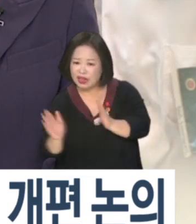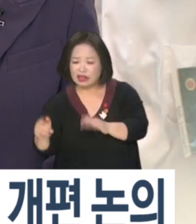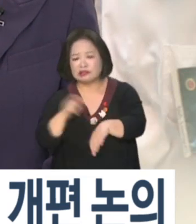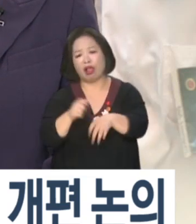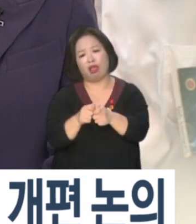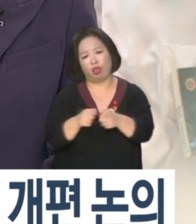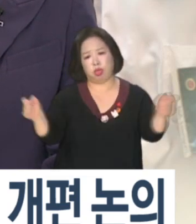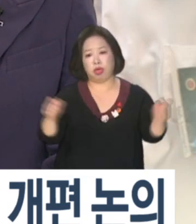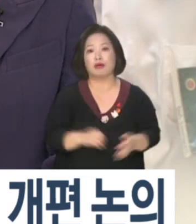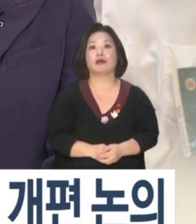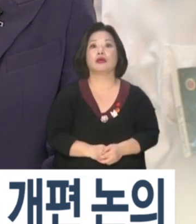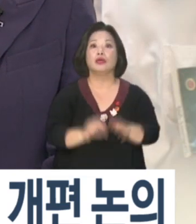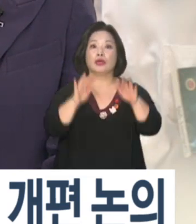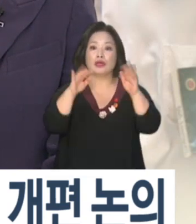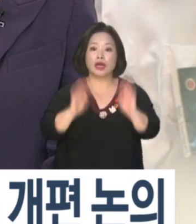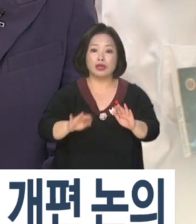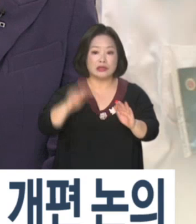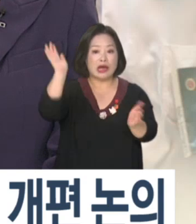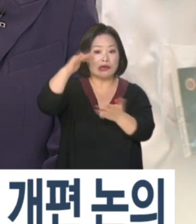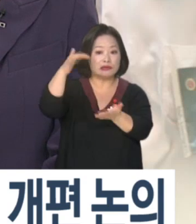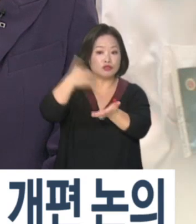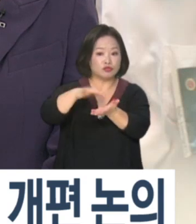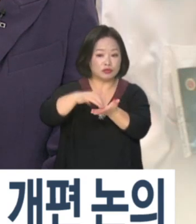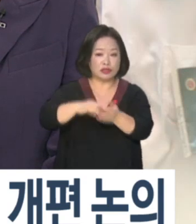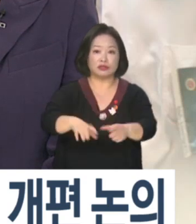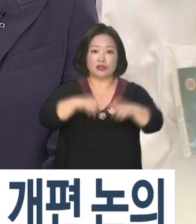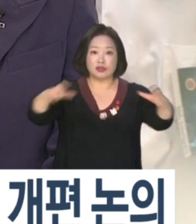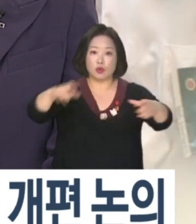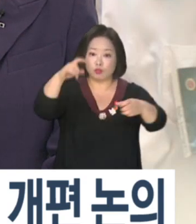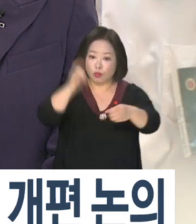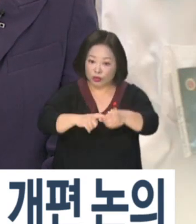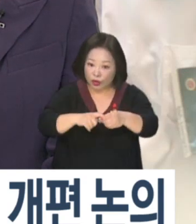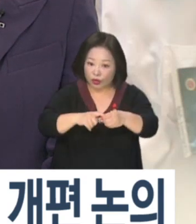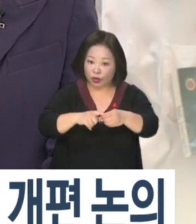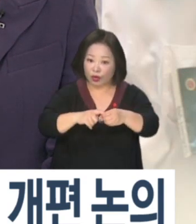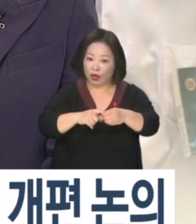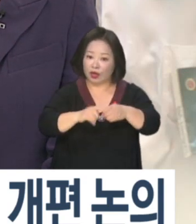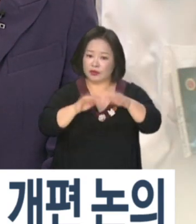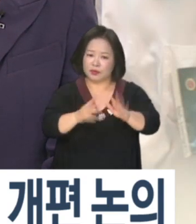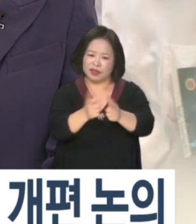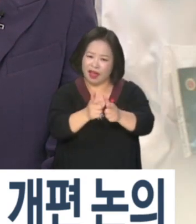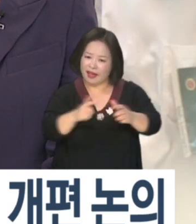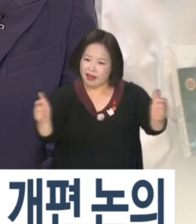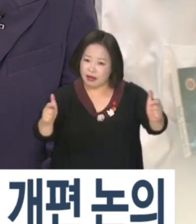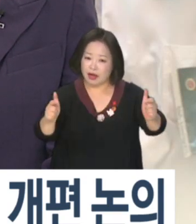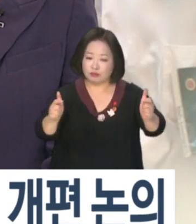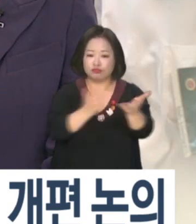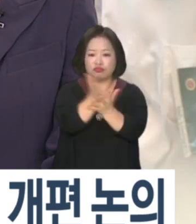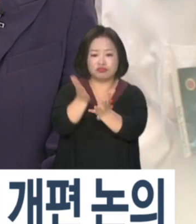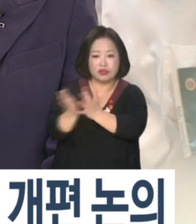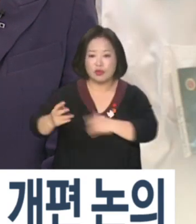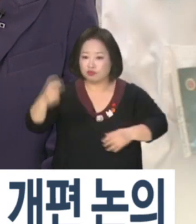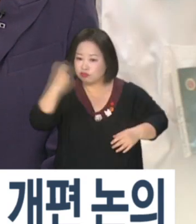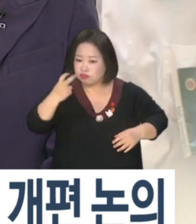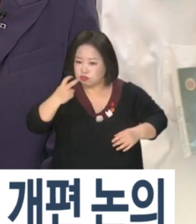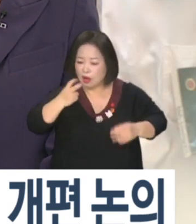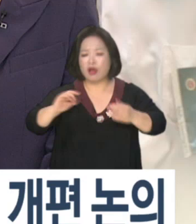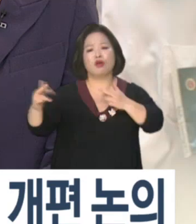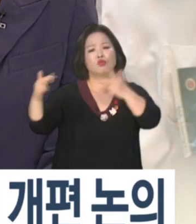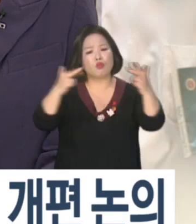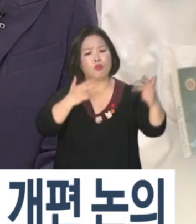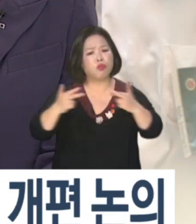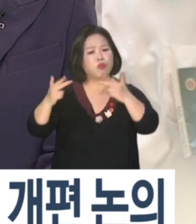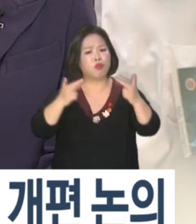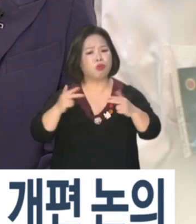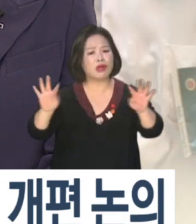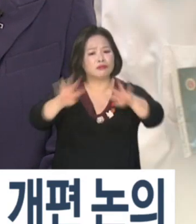필수요 인력 충원을 위해 임상 수련을 거쳐야 개원을 할 수 있도록 하는 방안을 검토하고 있습니다 어떤 논의가 되고 있는